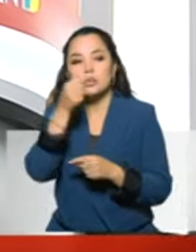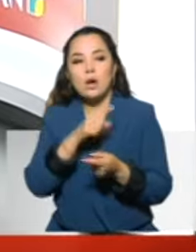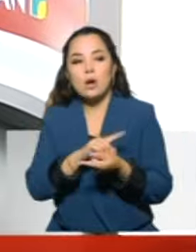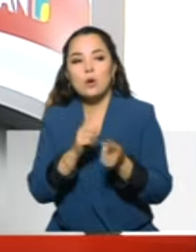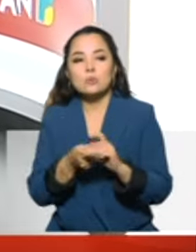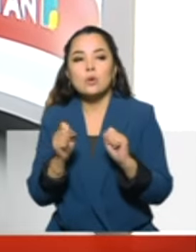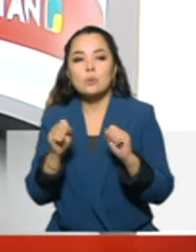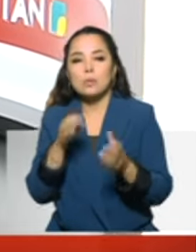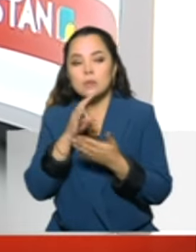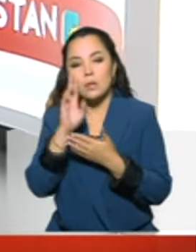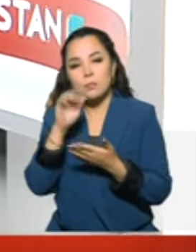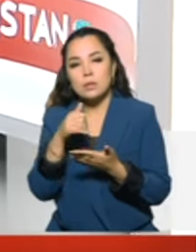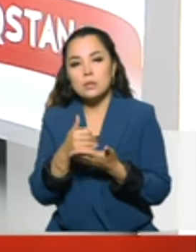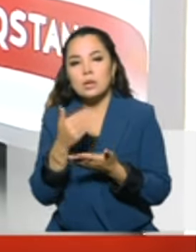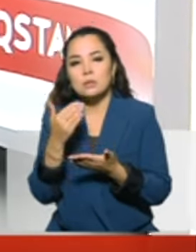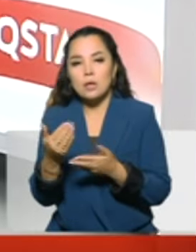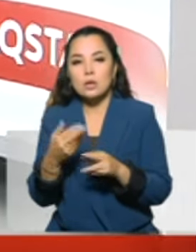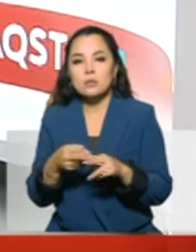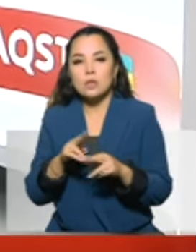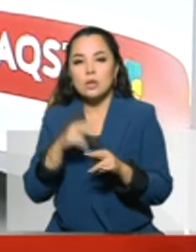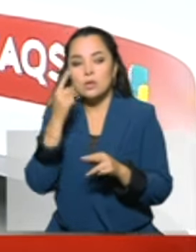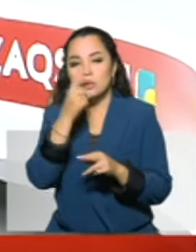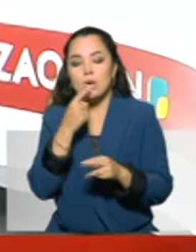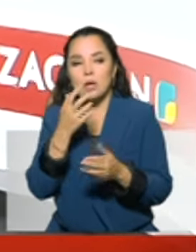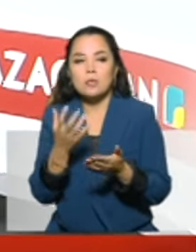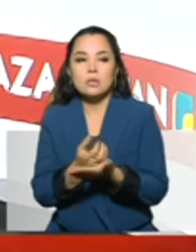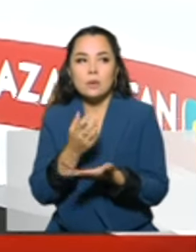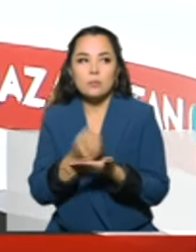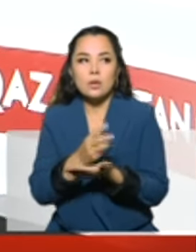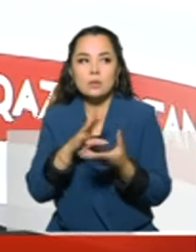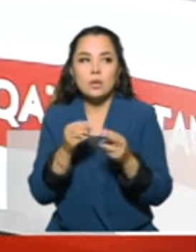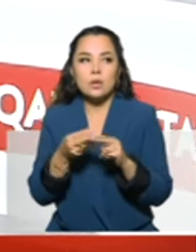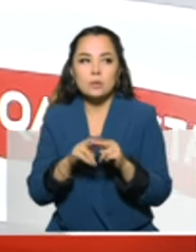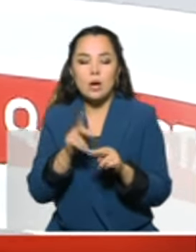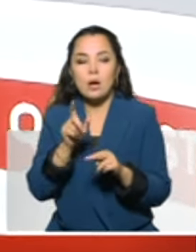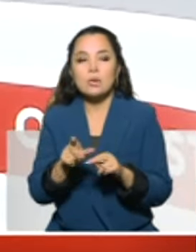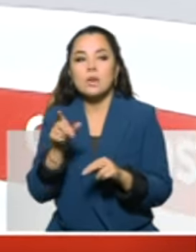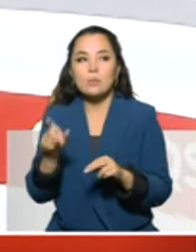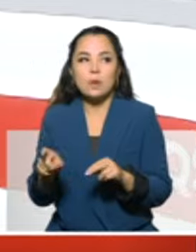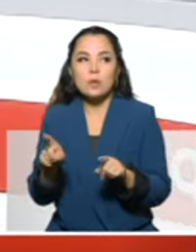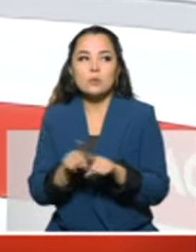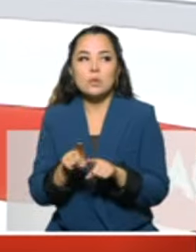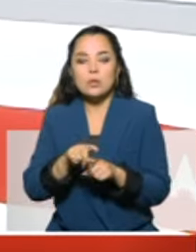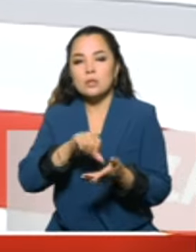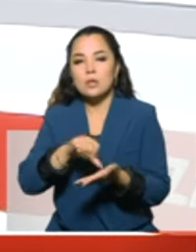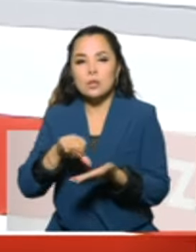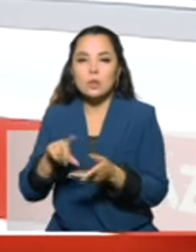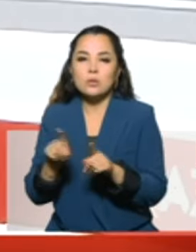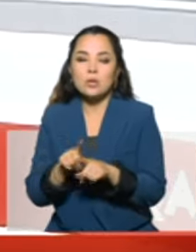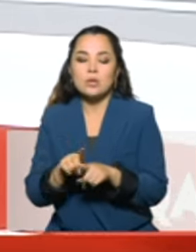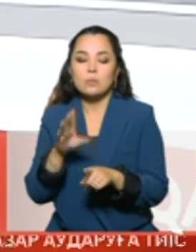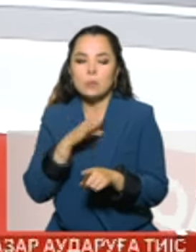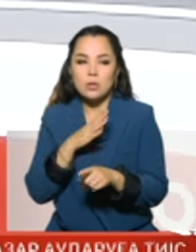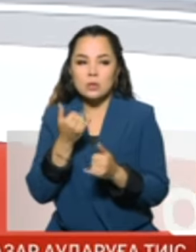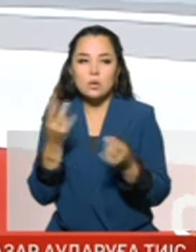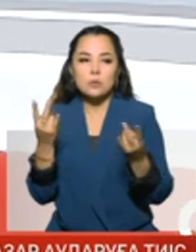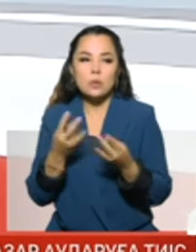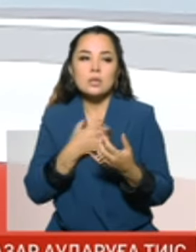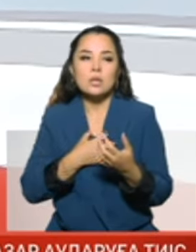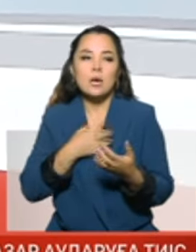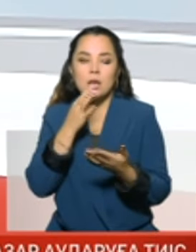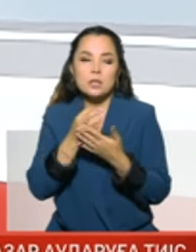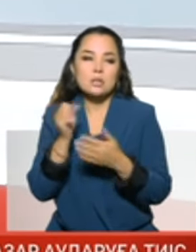болады, деді мемлекет басшысы. Жеке табыс салығының мөлшерлемесін азаматтардың кірісіне қарай дифференциялау қажеттігін де